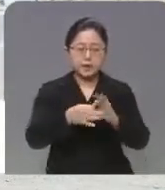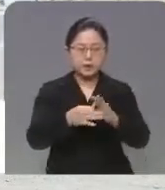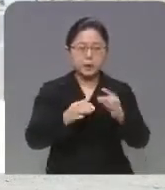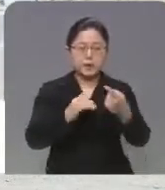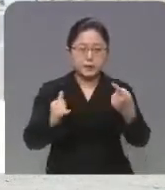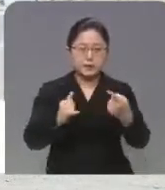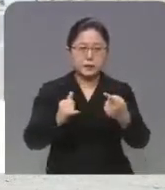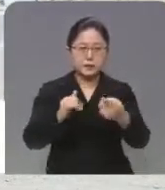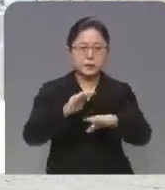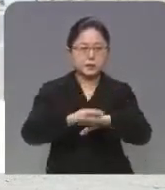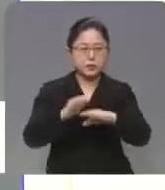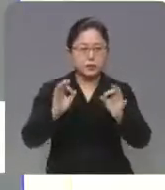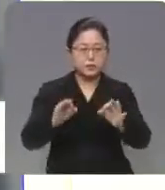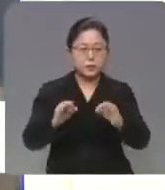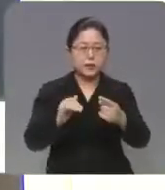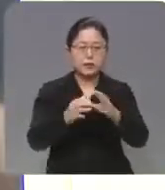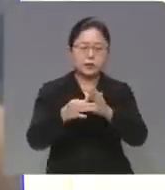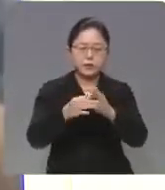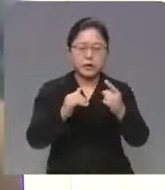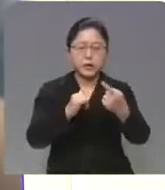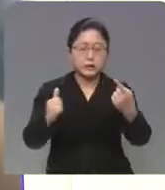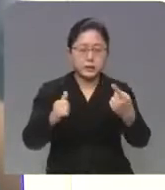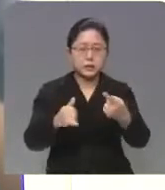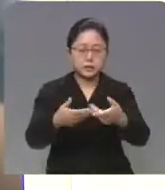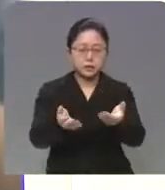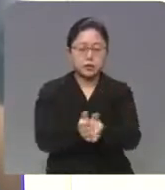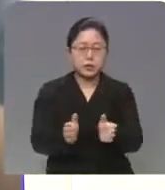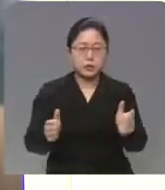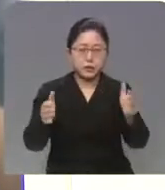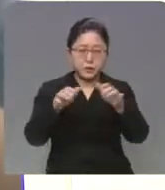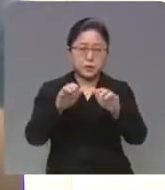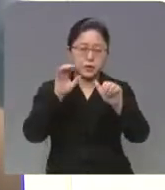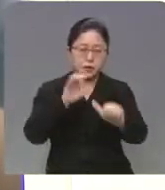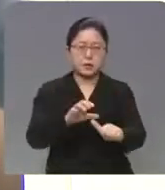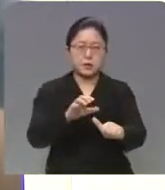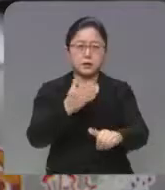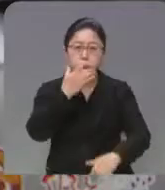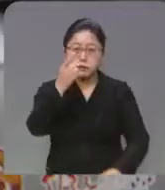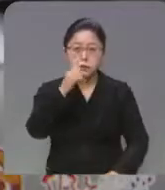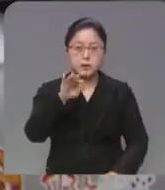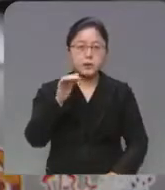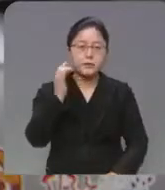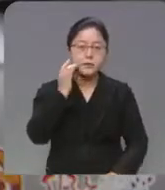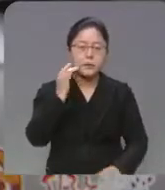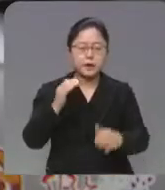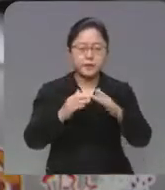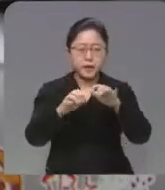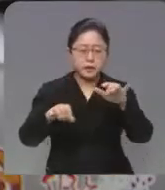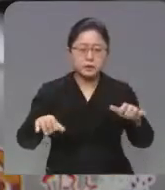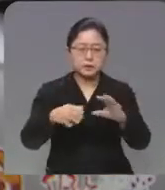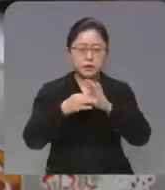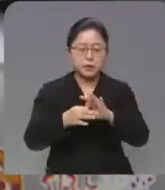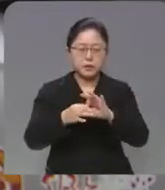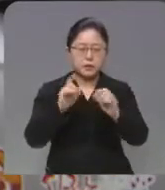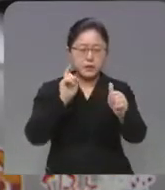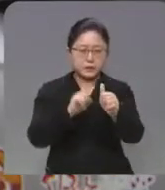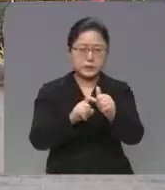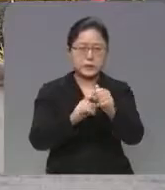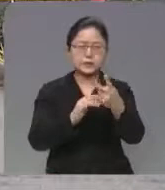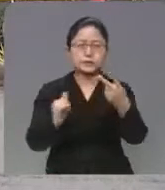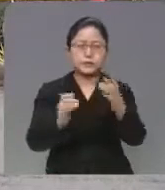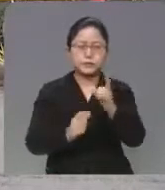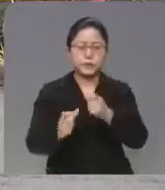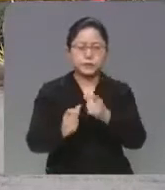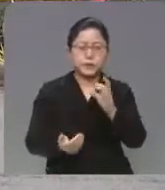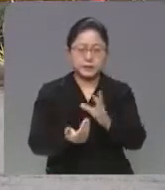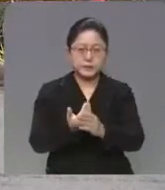광양 농협 연관 1명 등입니다. 또 동일 집단 격리가 이루어졌던 순천시 별량면의 한 마을 연관 확진자도 2명